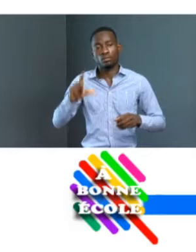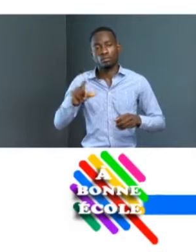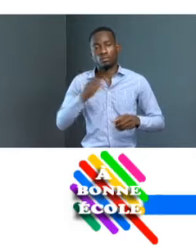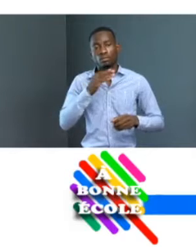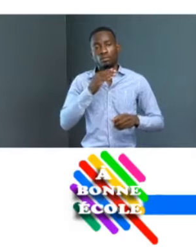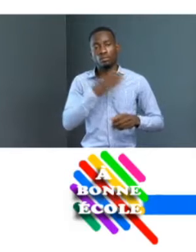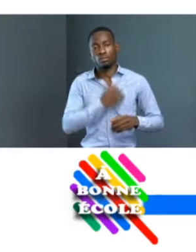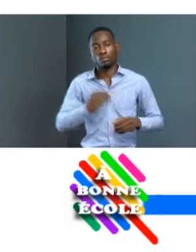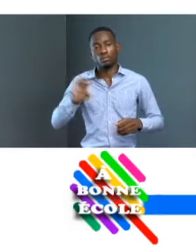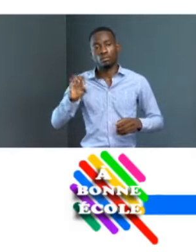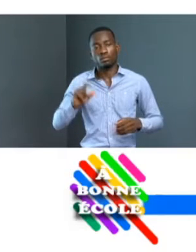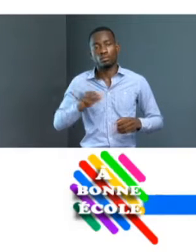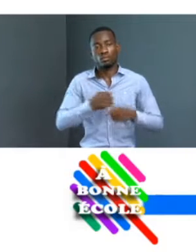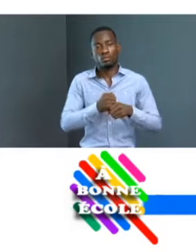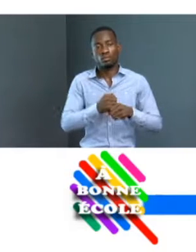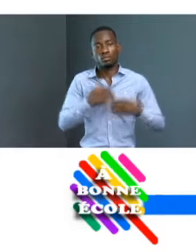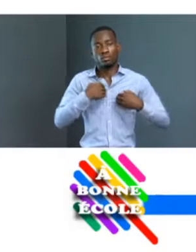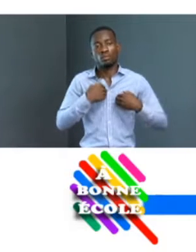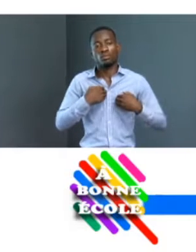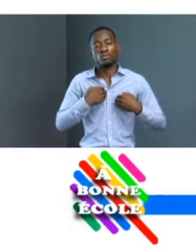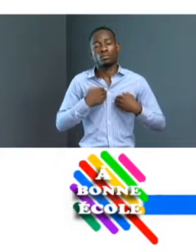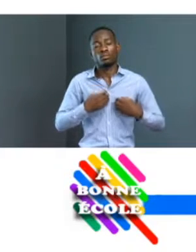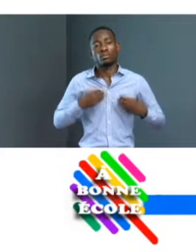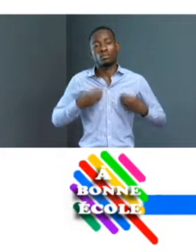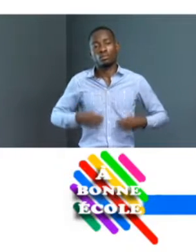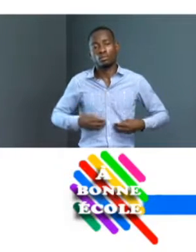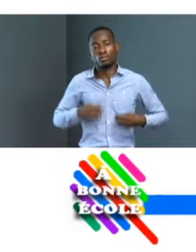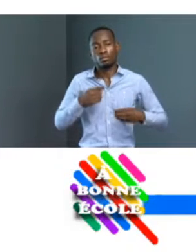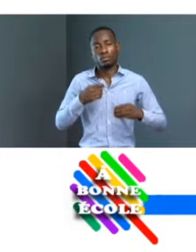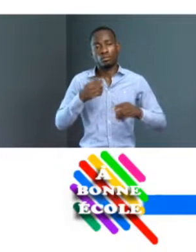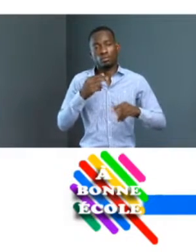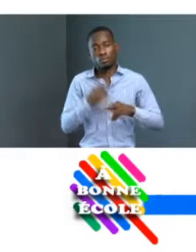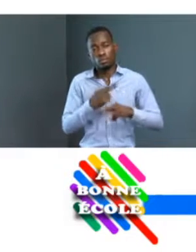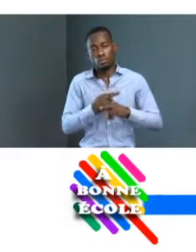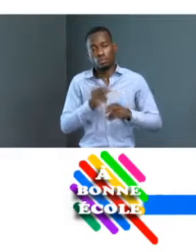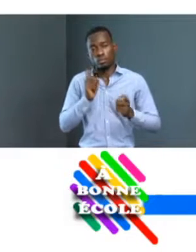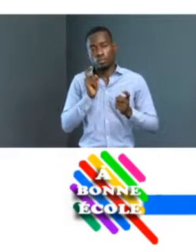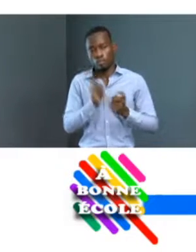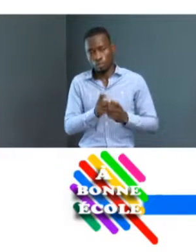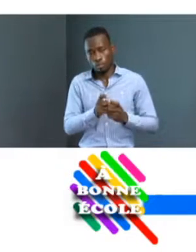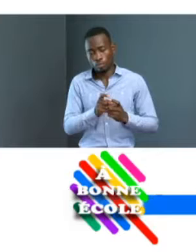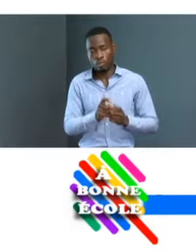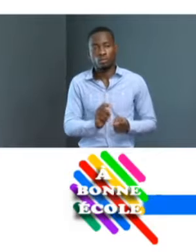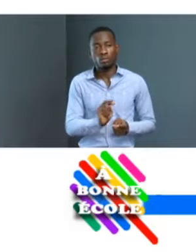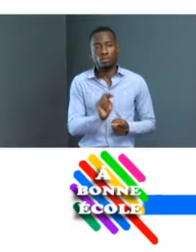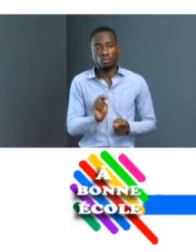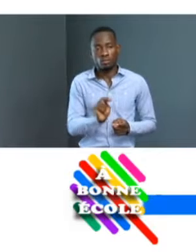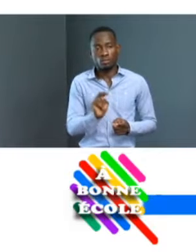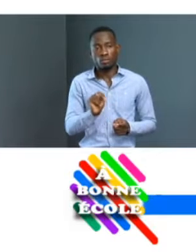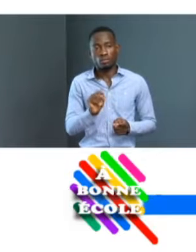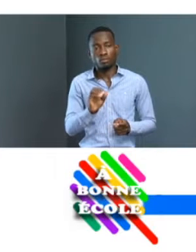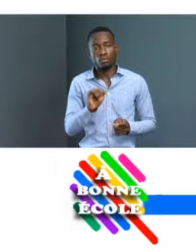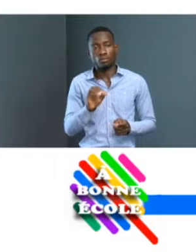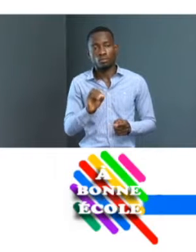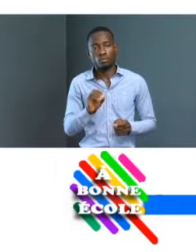des organites qui ont chacun un rôle précis. Le noyau, par exemple, est